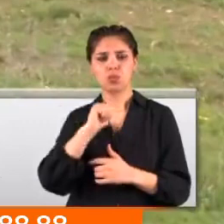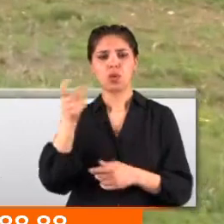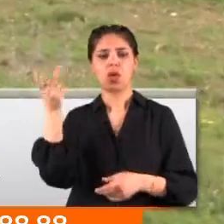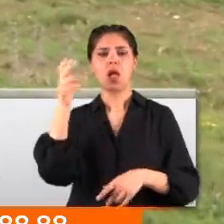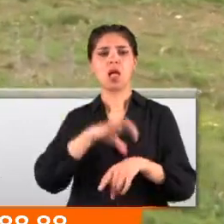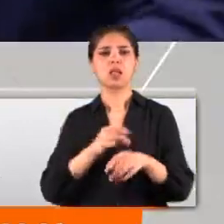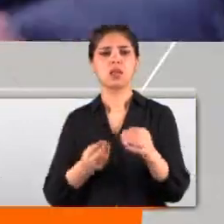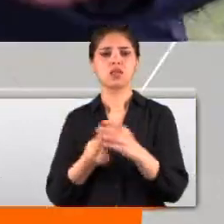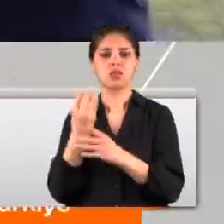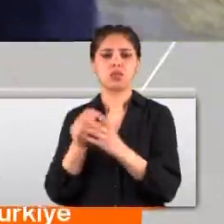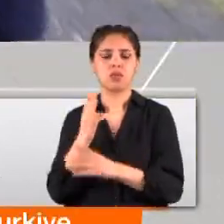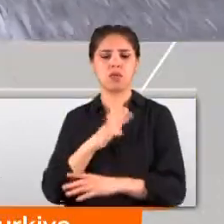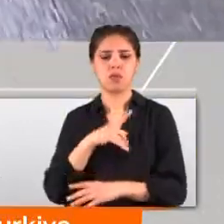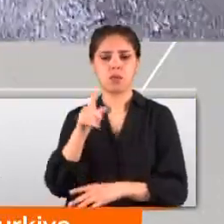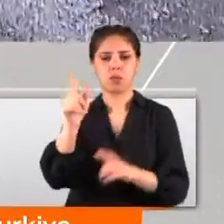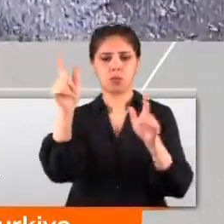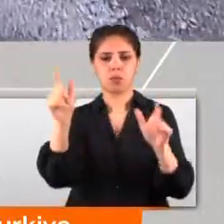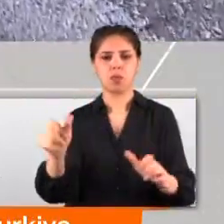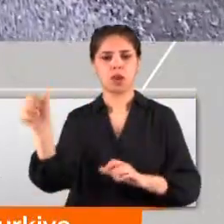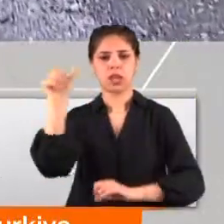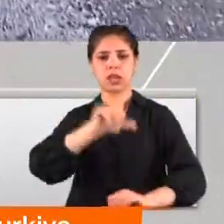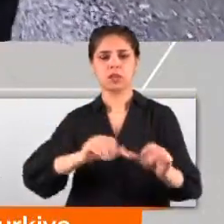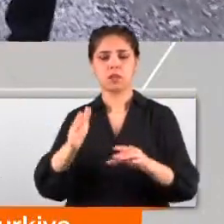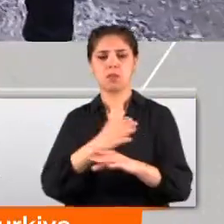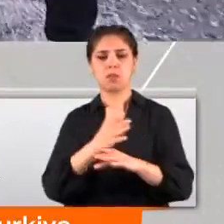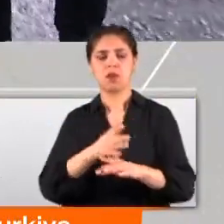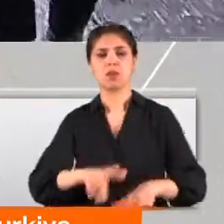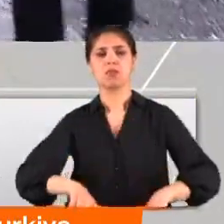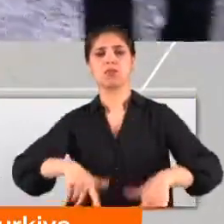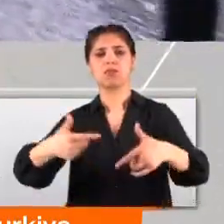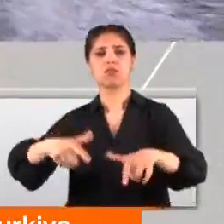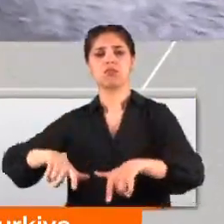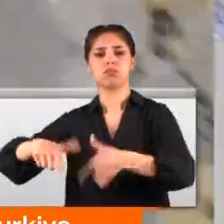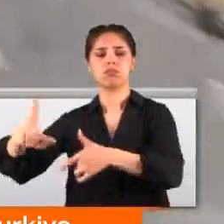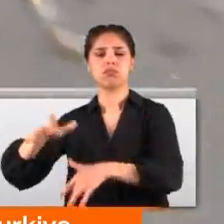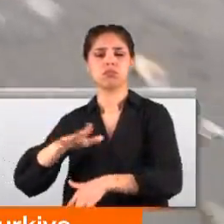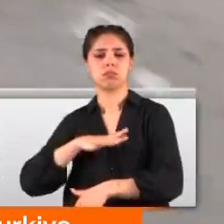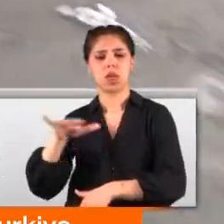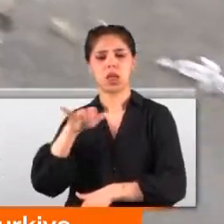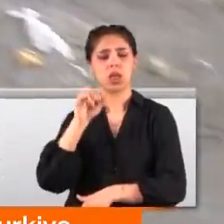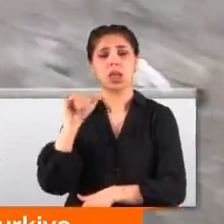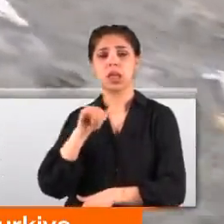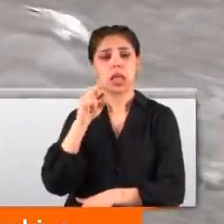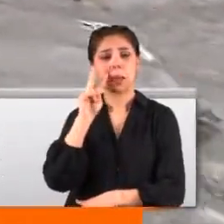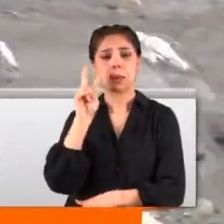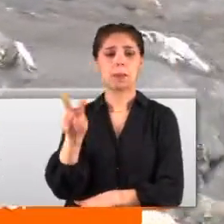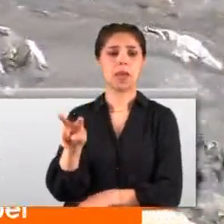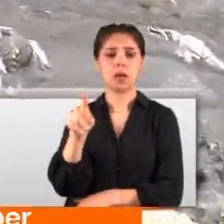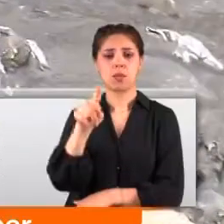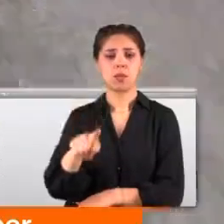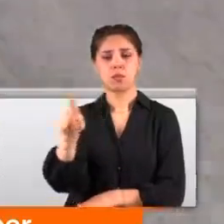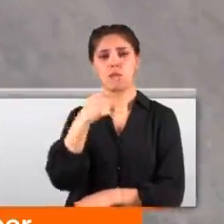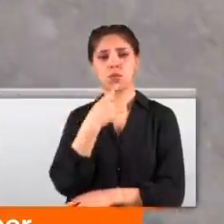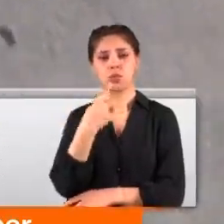teker hastalanıyor. Bölgeye bu tip kimyasal maddeler sık sık dökülüyor ve yakından görmeye çalışıyoruz. Bu arada şunu